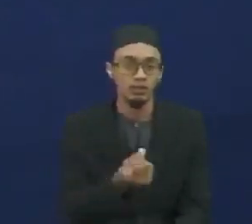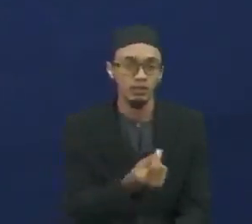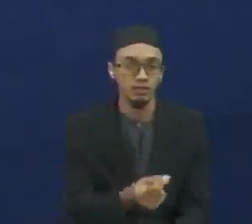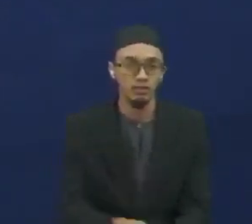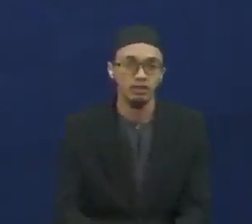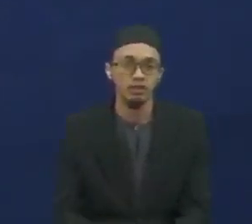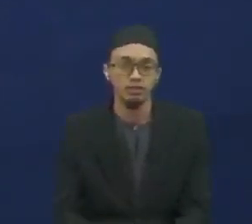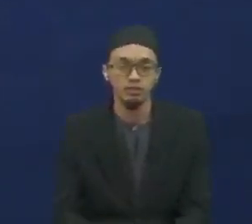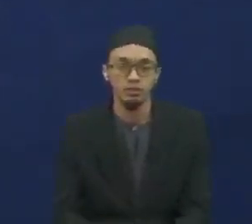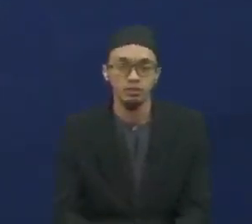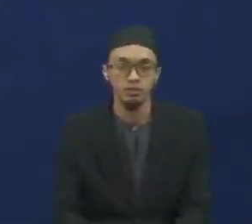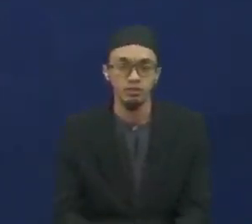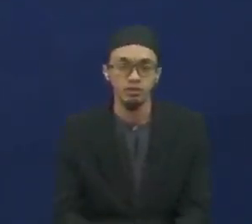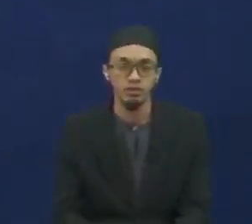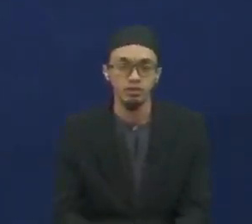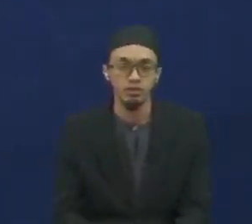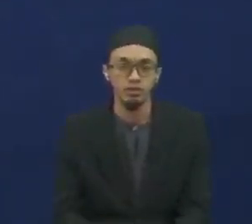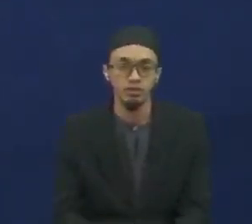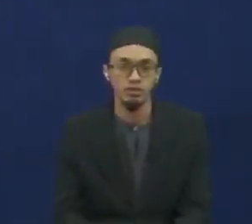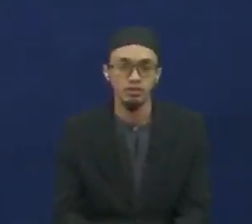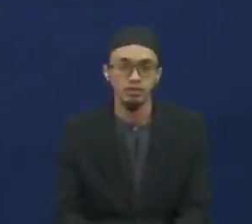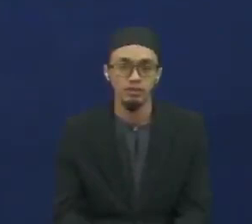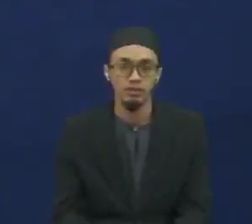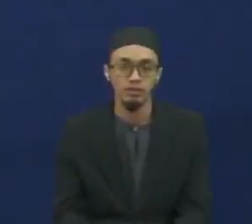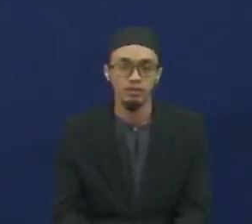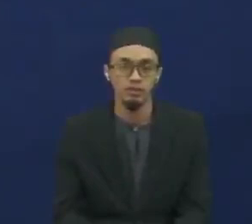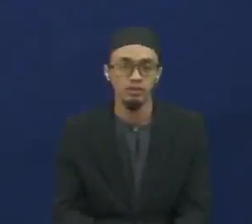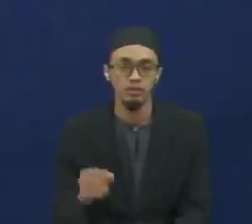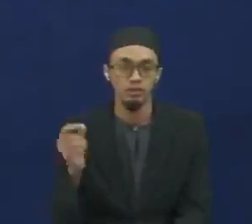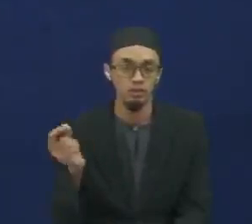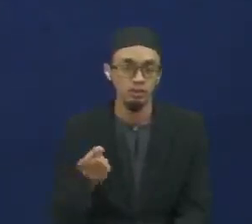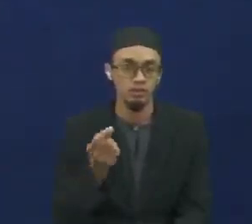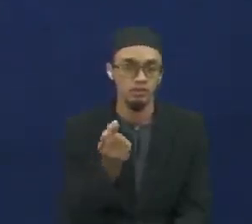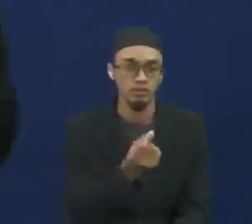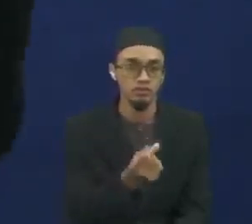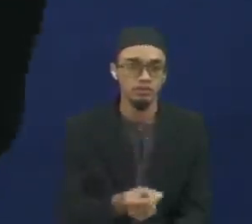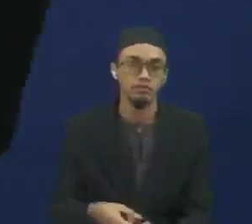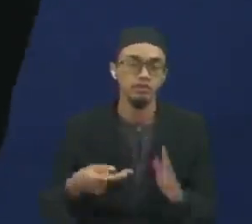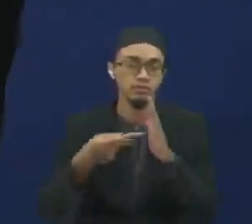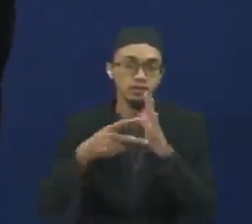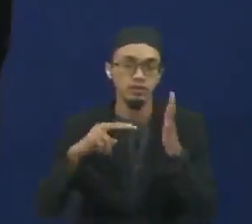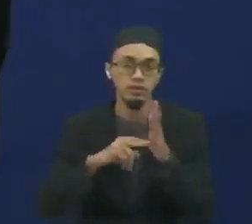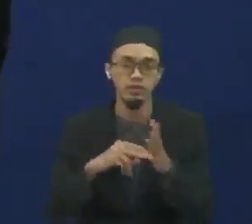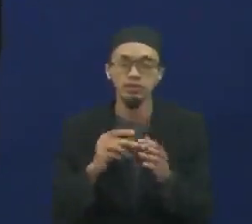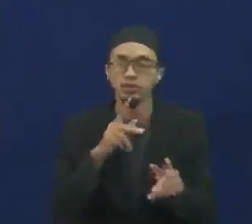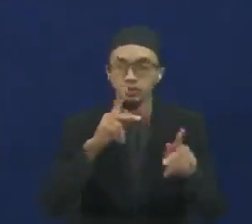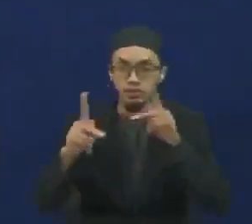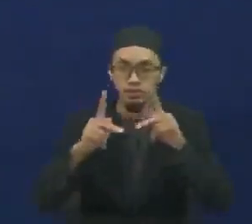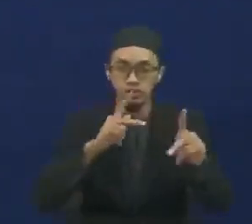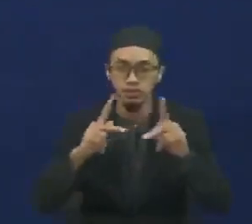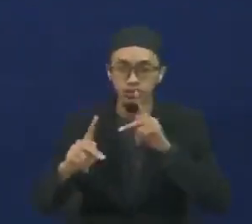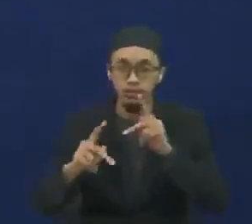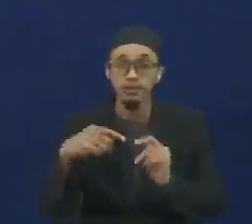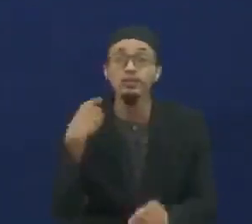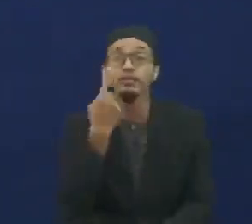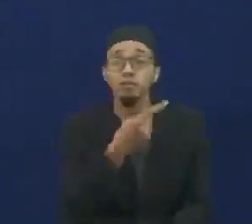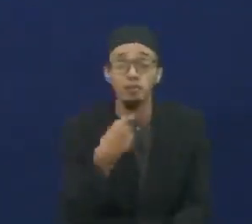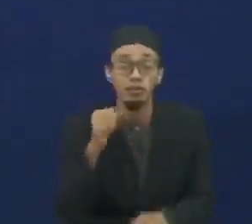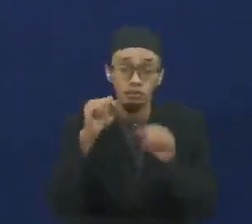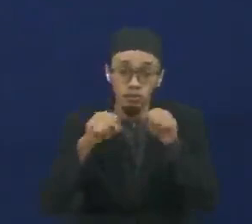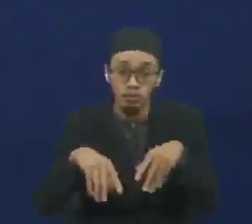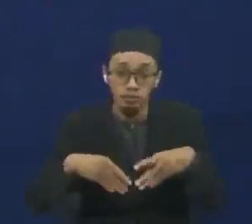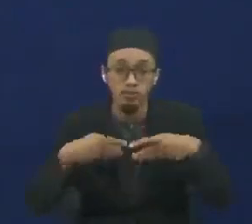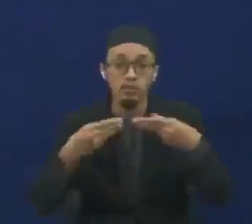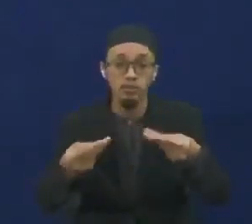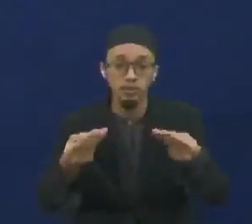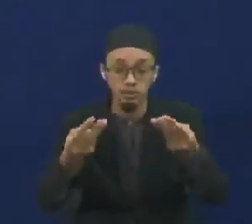wa 'ala Allahi falyatawakkalul mutawakkilun. Katakanlah, siapa yang boleh timpakan kepada aku mudarat? Kalau Allah nak